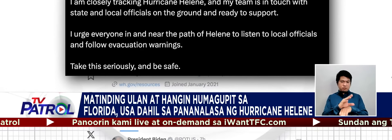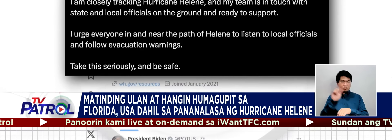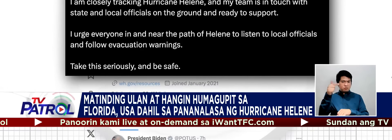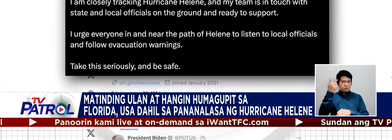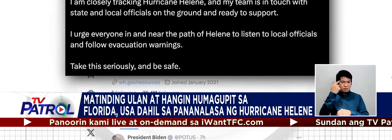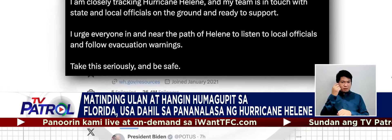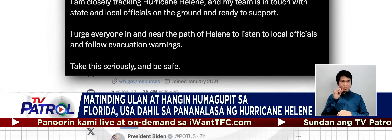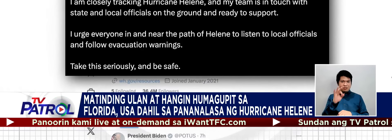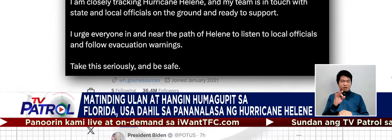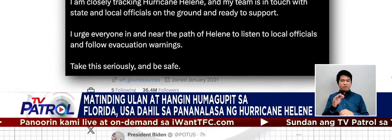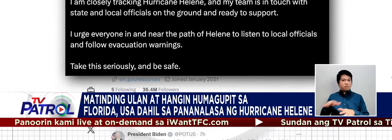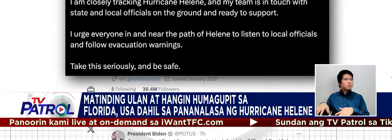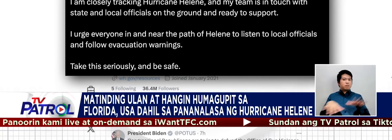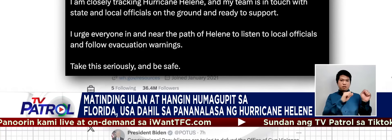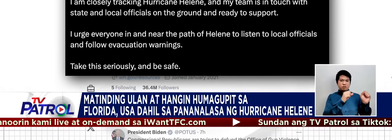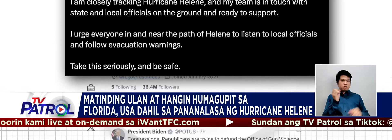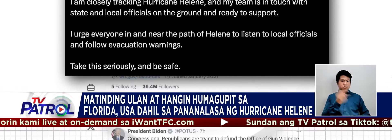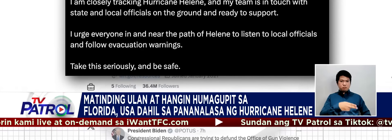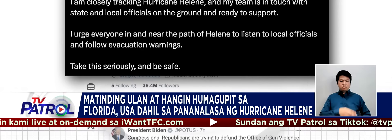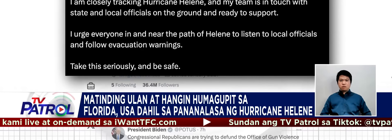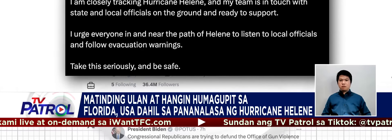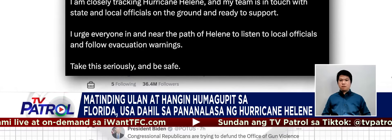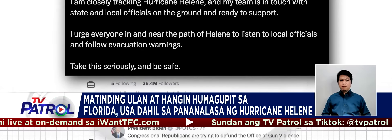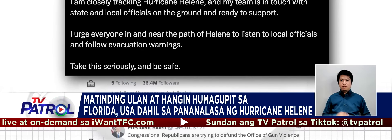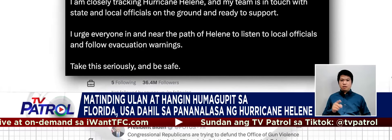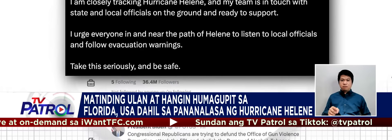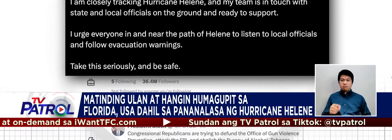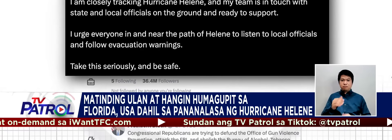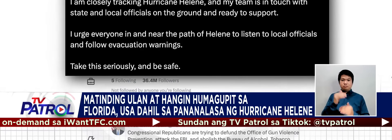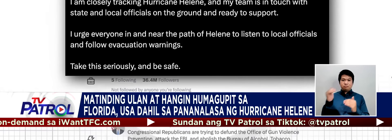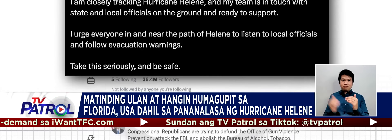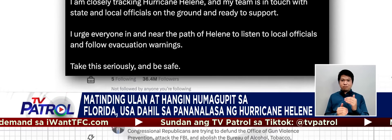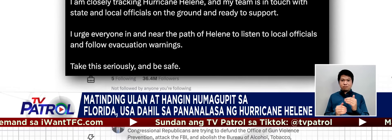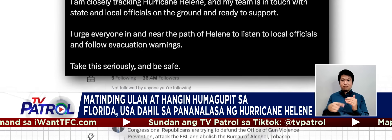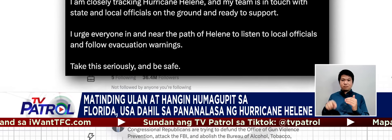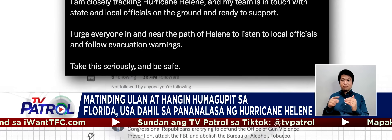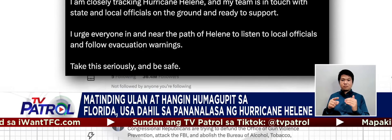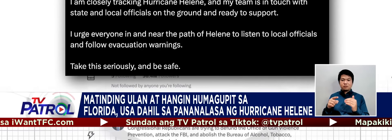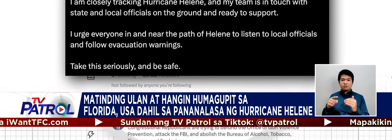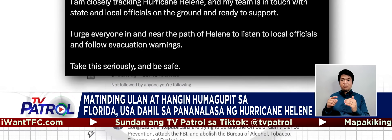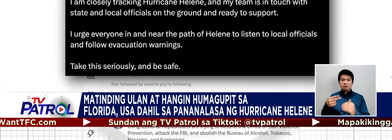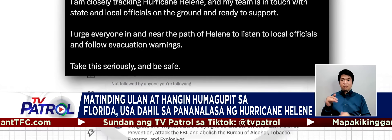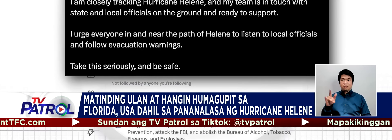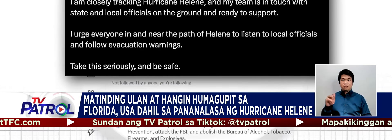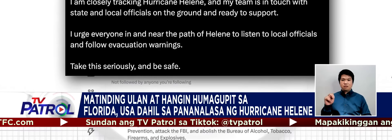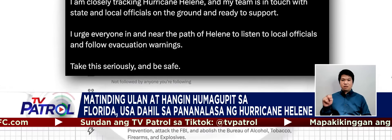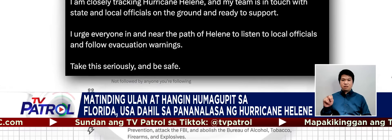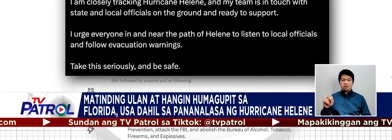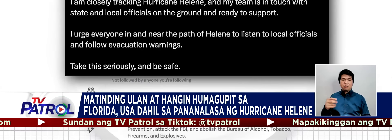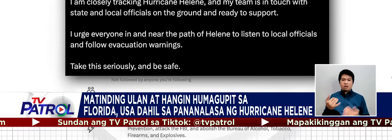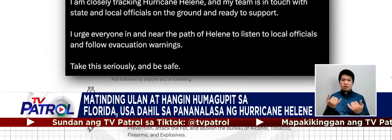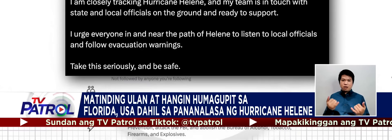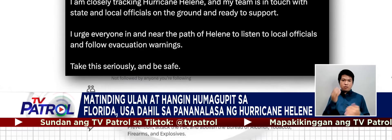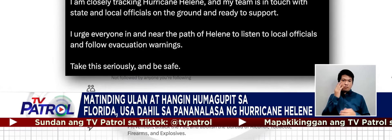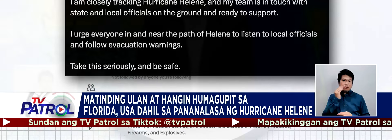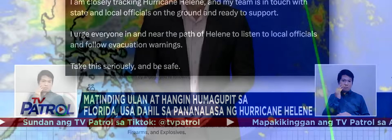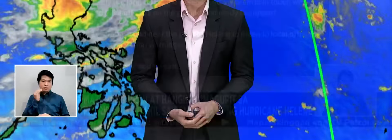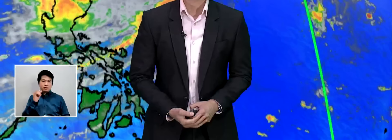ay pinalilikas na. Na-downgrade na bilang tropical storm ang bagyong Helene na ngayon po ay nananalasa sa Georgia.